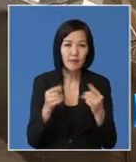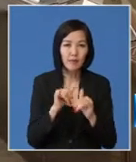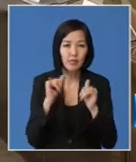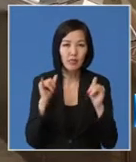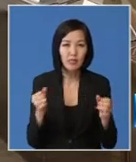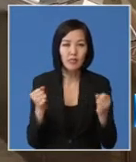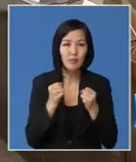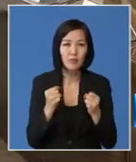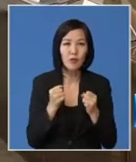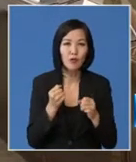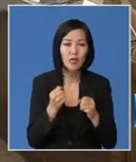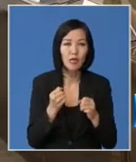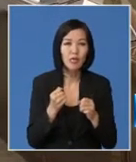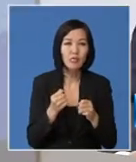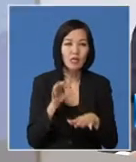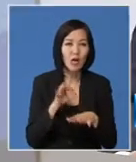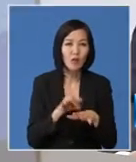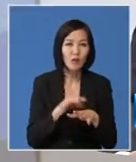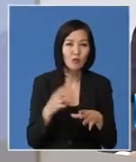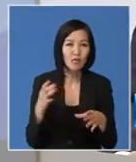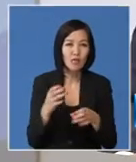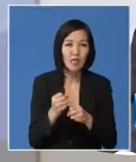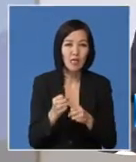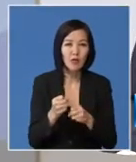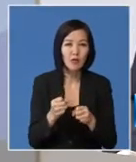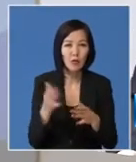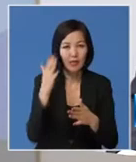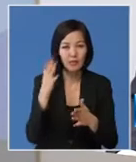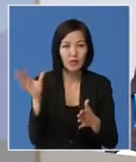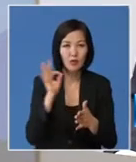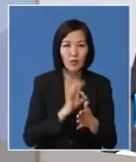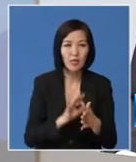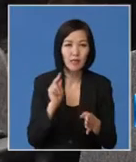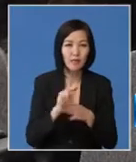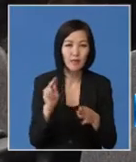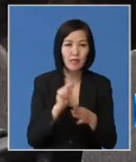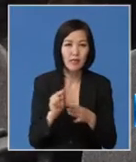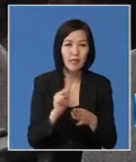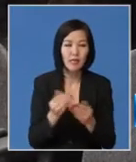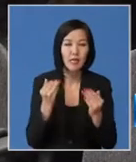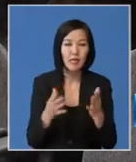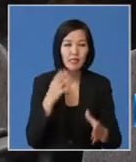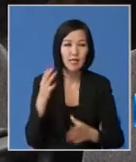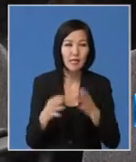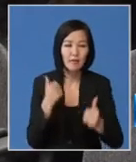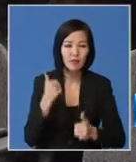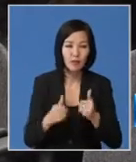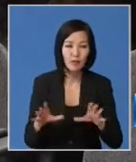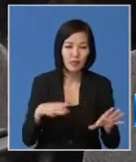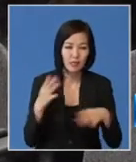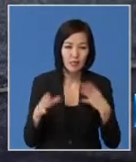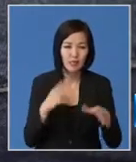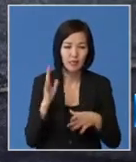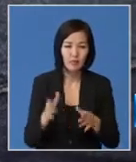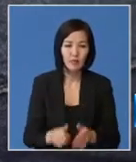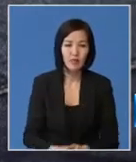спортта ауырту және қылқындыру әдістері қолданады. Бапкерлер қол жеткізген нәтижеге тоқмейілісіп қалмай, енді әлем чемпионатына дайындаламыз дейді.